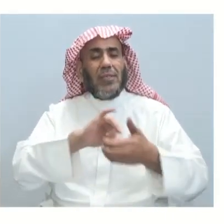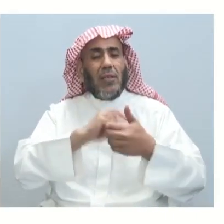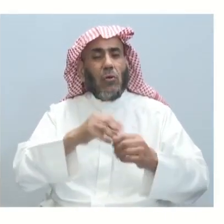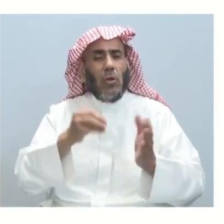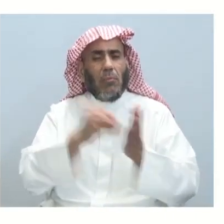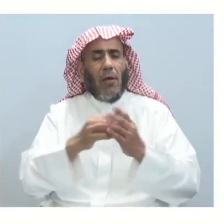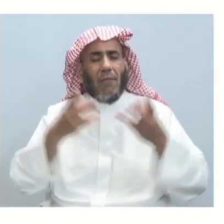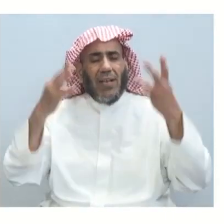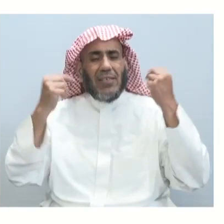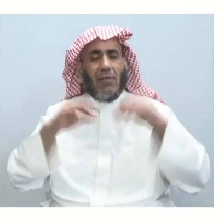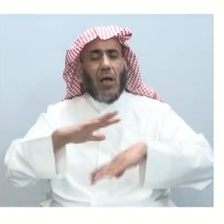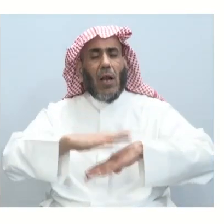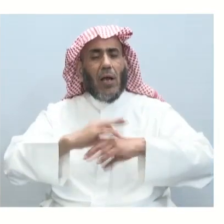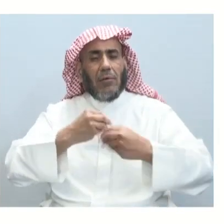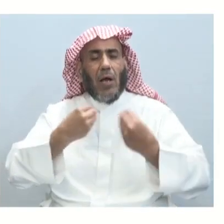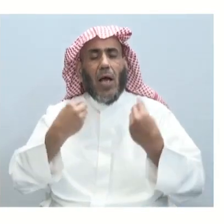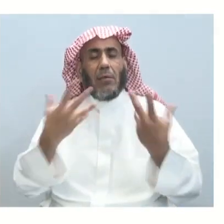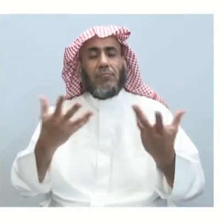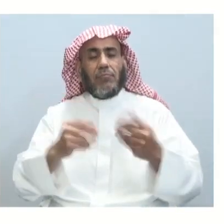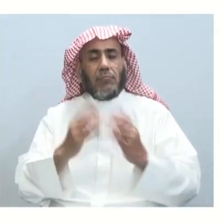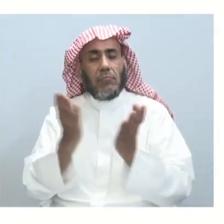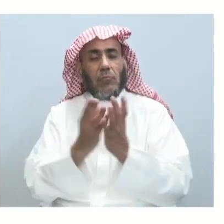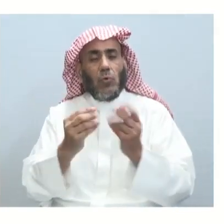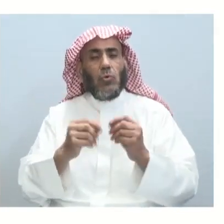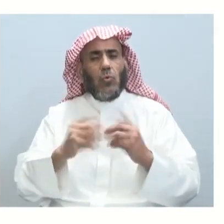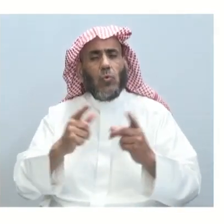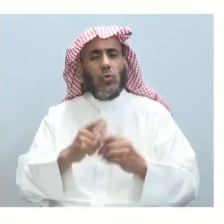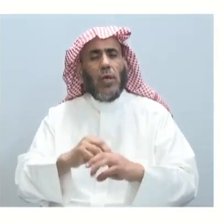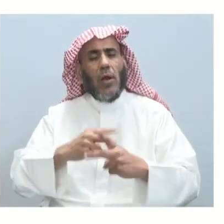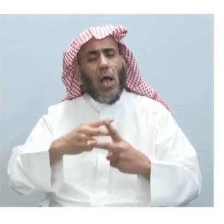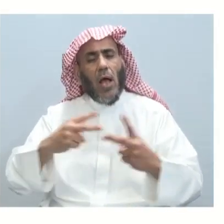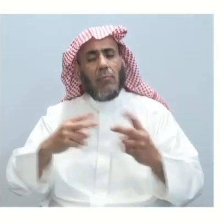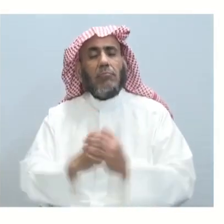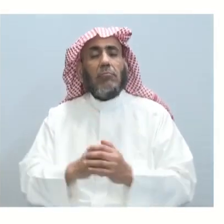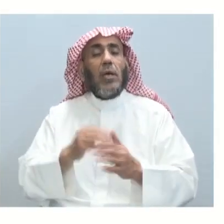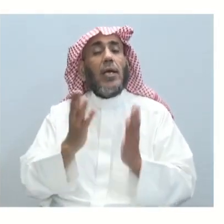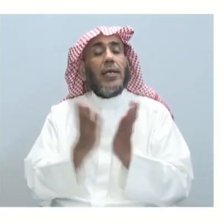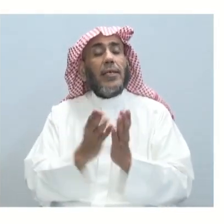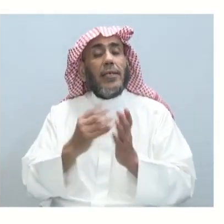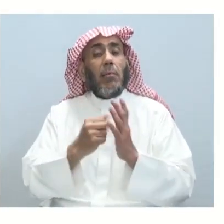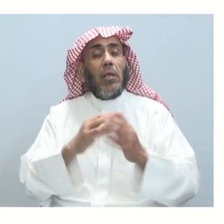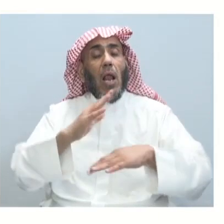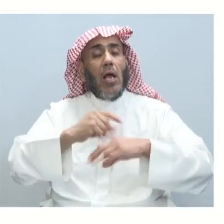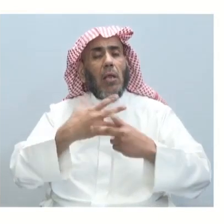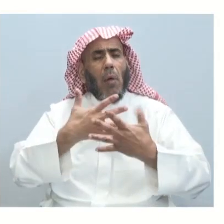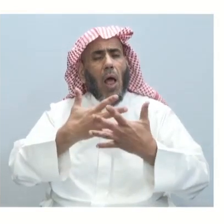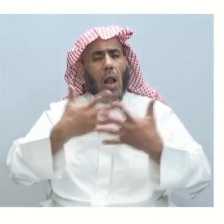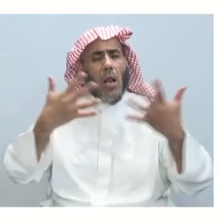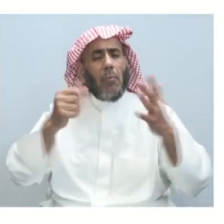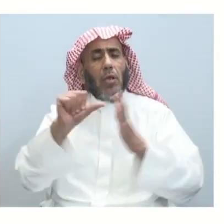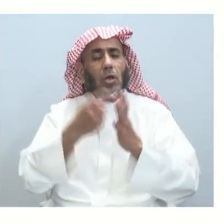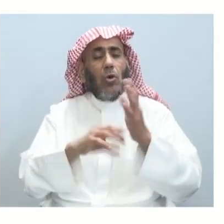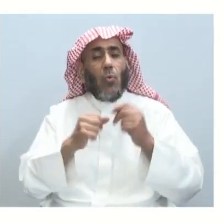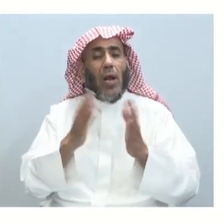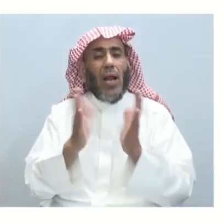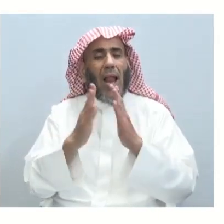وتضمن فلسفه اخلاقيه ودروسا تشريعيه كتاب اخر او كتابان هنا الادب الكبير والصغير وهما كتابان